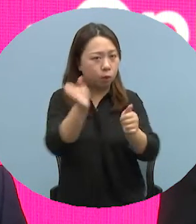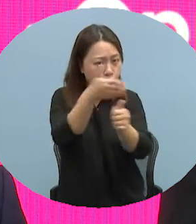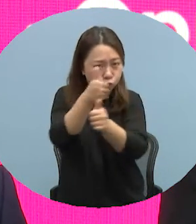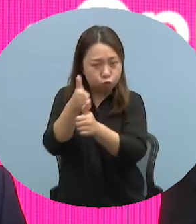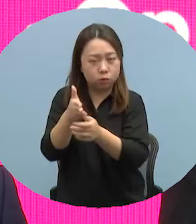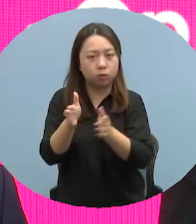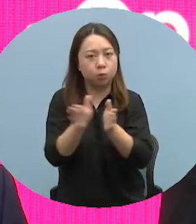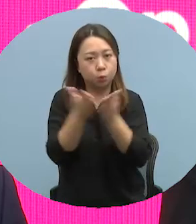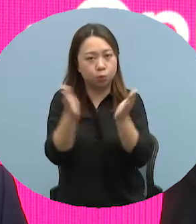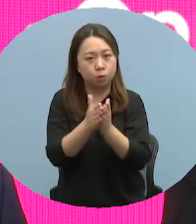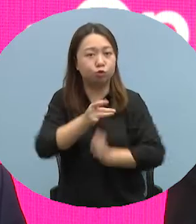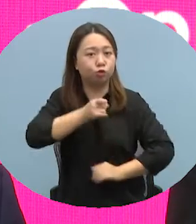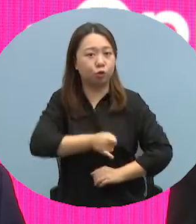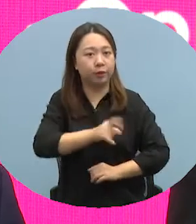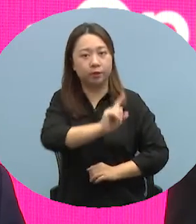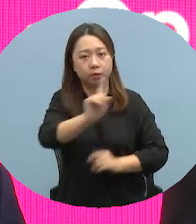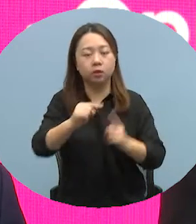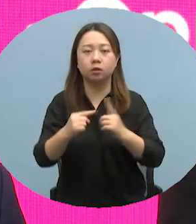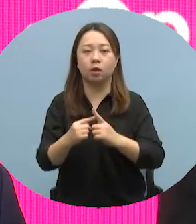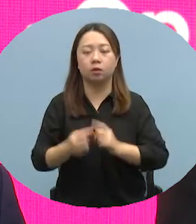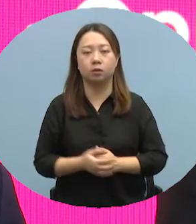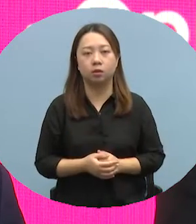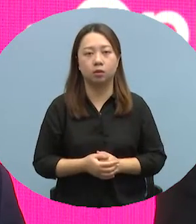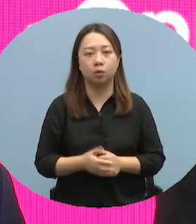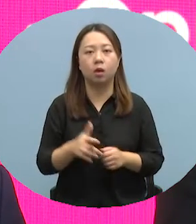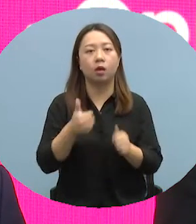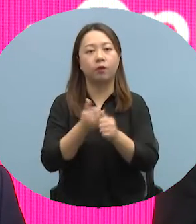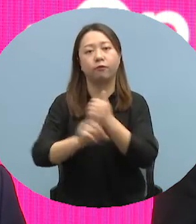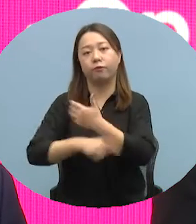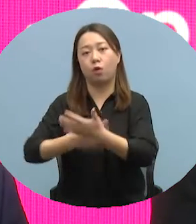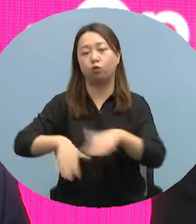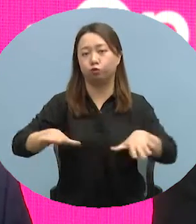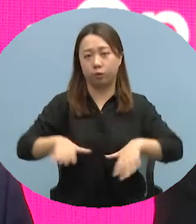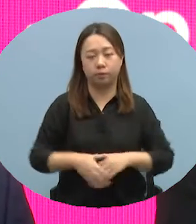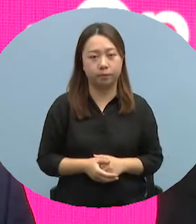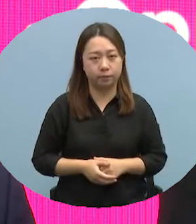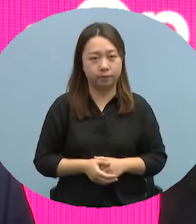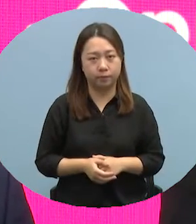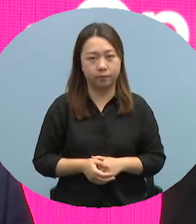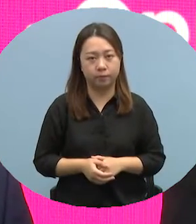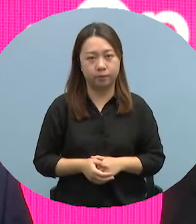刊物罪的有關人士呢，是依法處理。